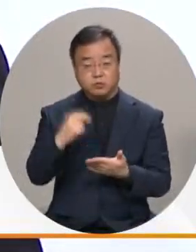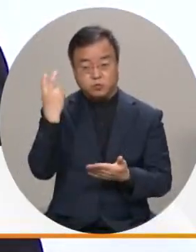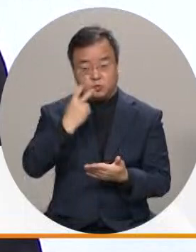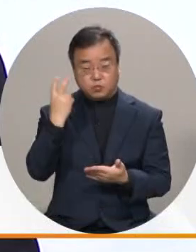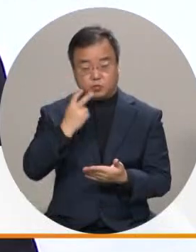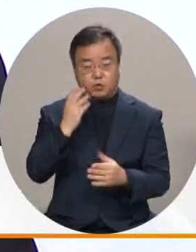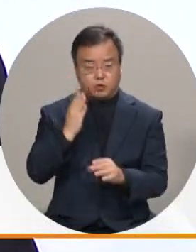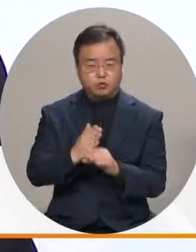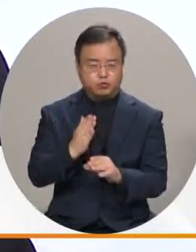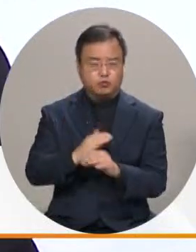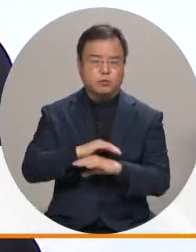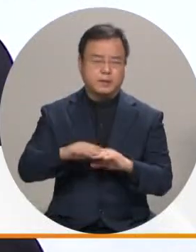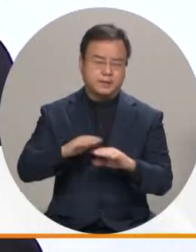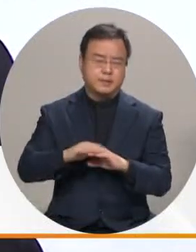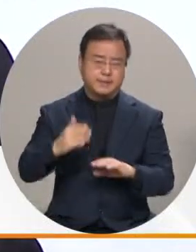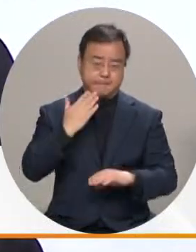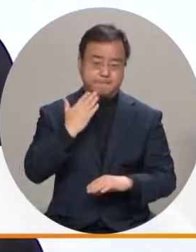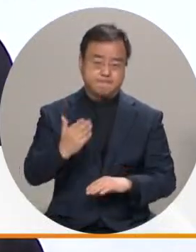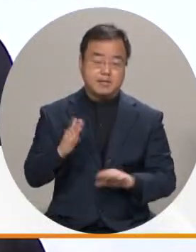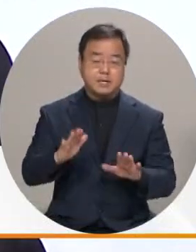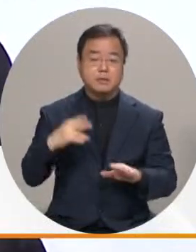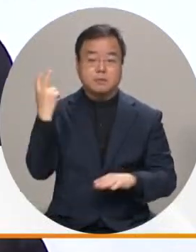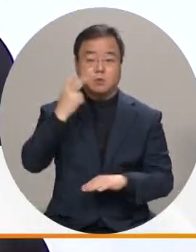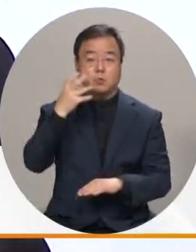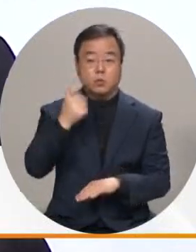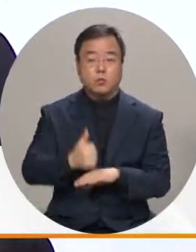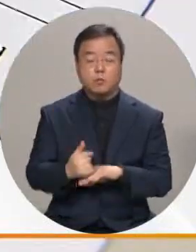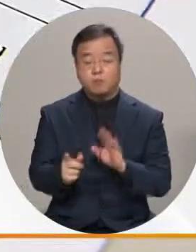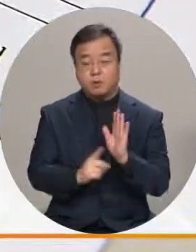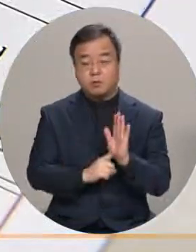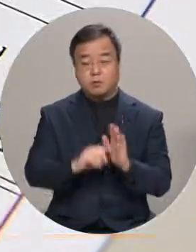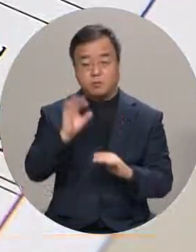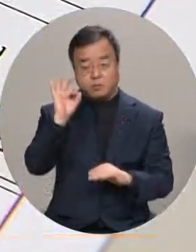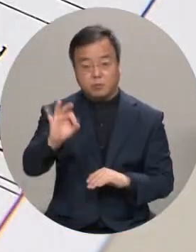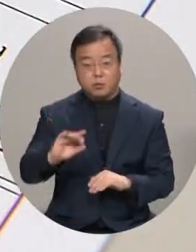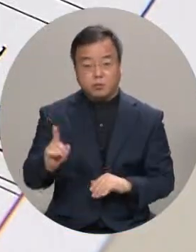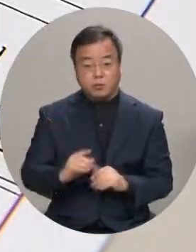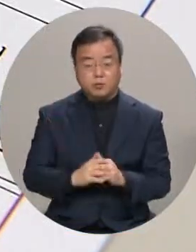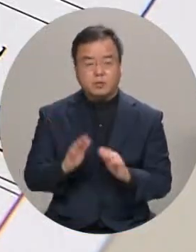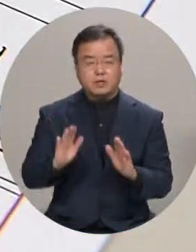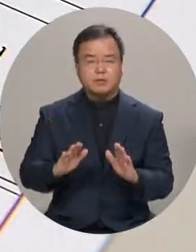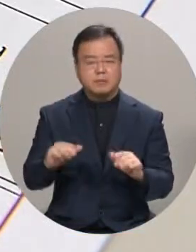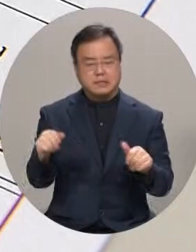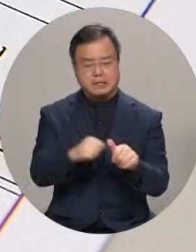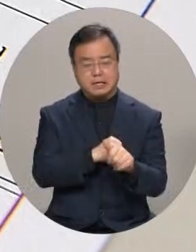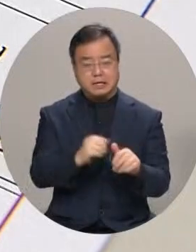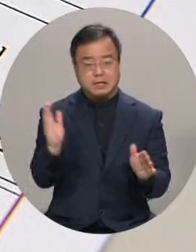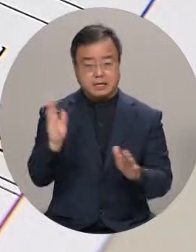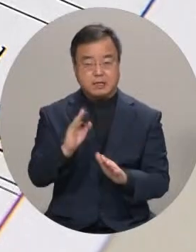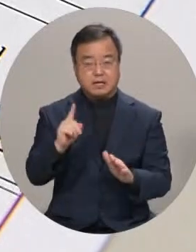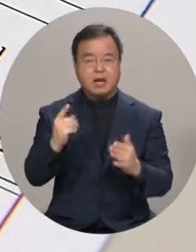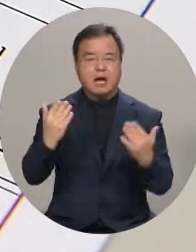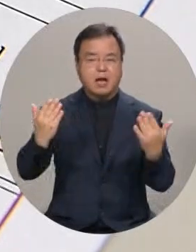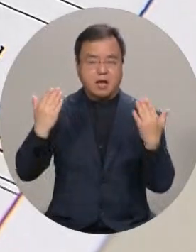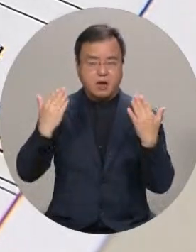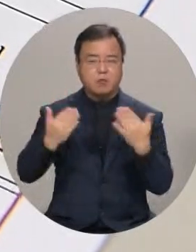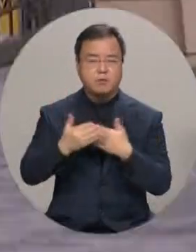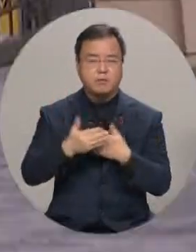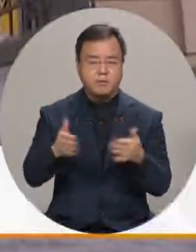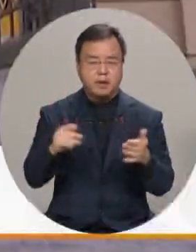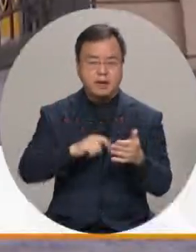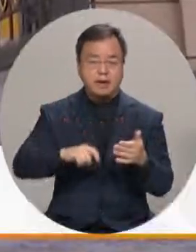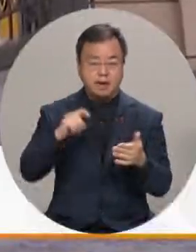거라고 보여지는데요. 이번 조사 결과에서도 근데 보시면 가해 학생이 같은 학교 같은 반이라는 응답이 50%